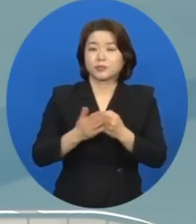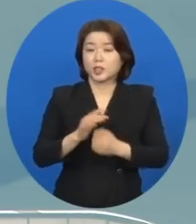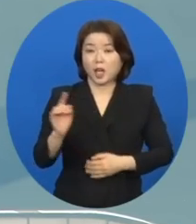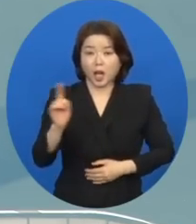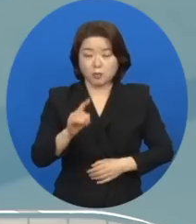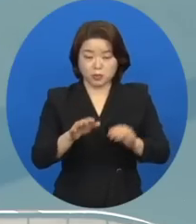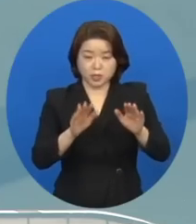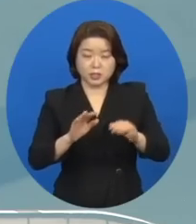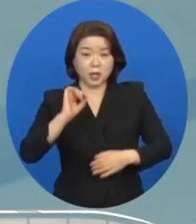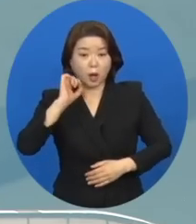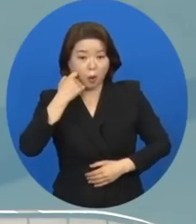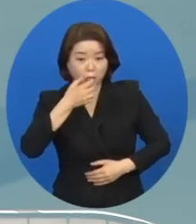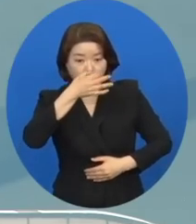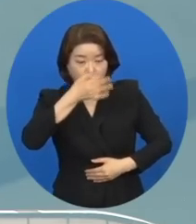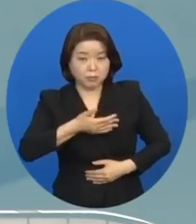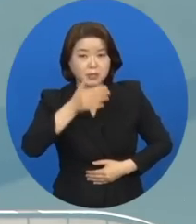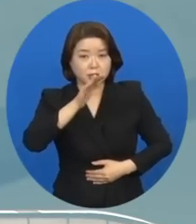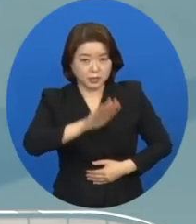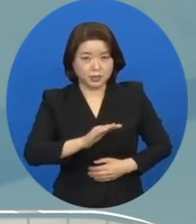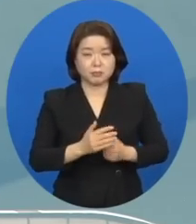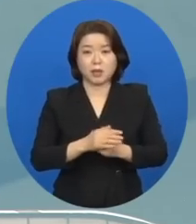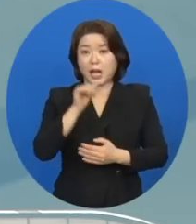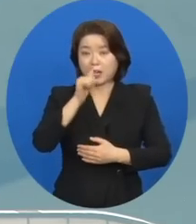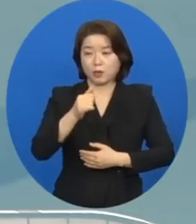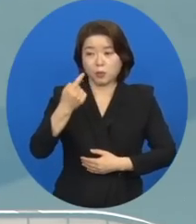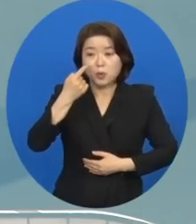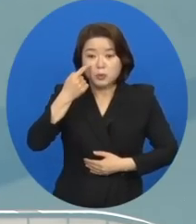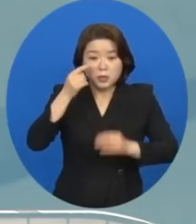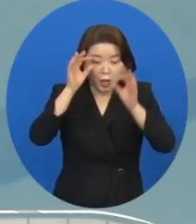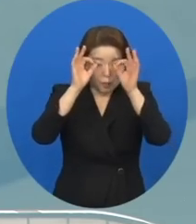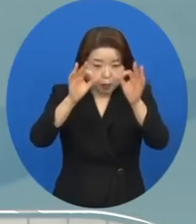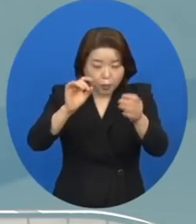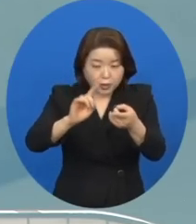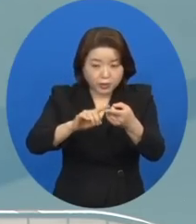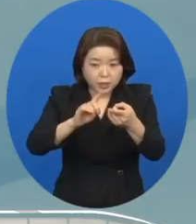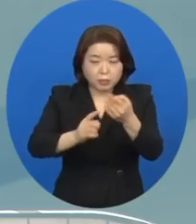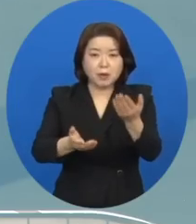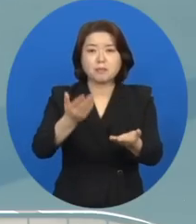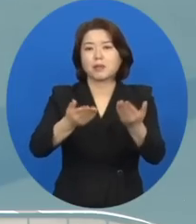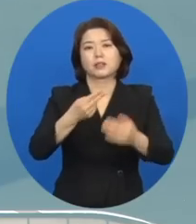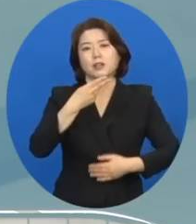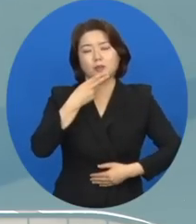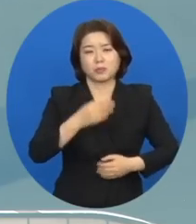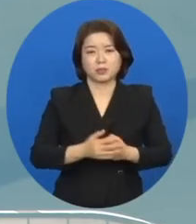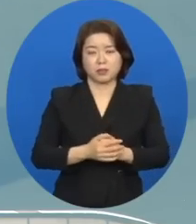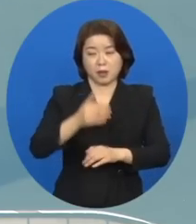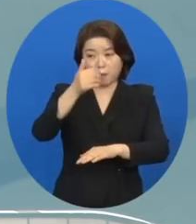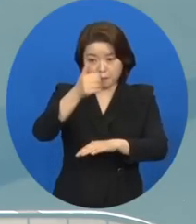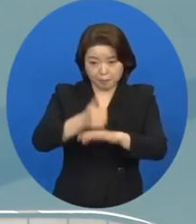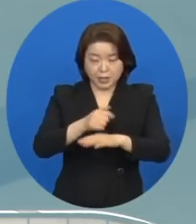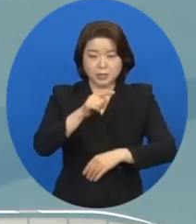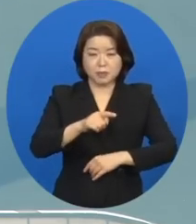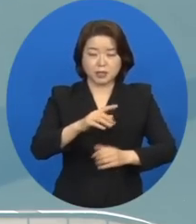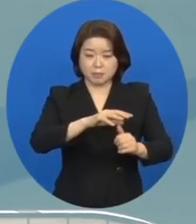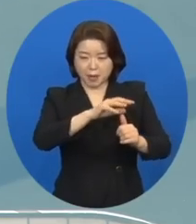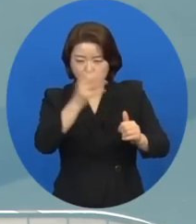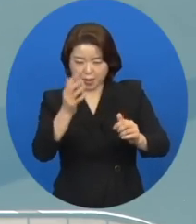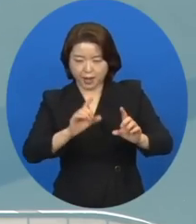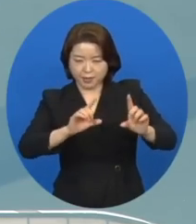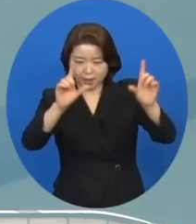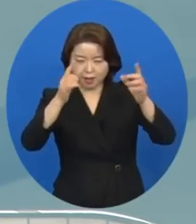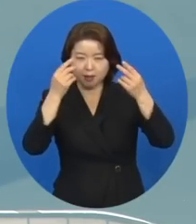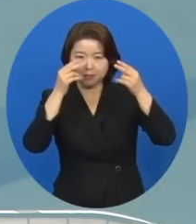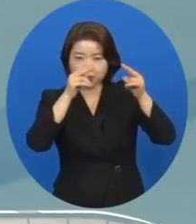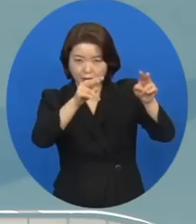현재가 어렵고 힘들어도요, 결코 눈에 보인 대로만 판단하지 않습니다. 마지막에 그 해방의 그날을